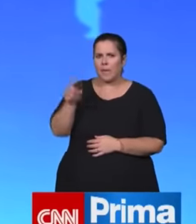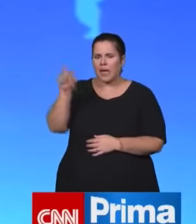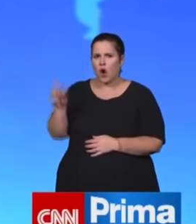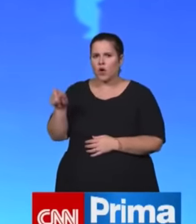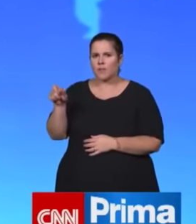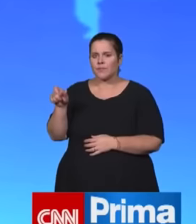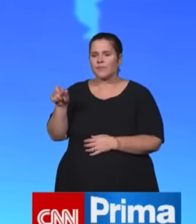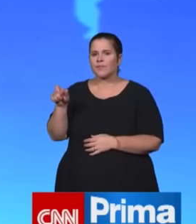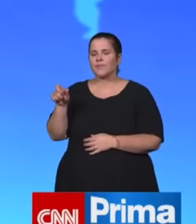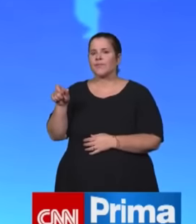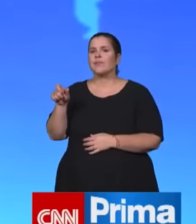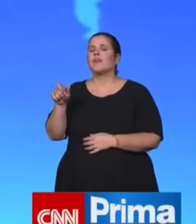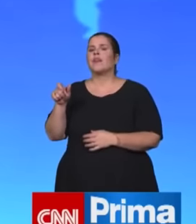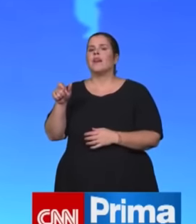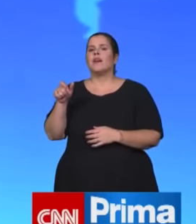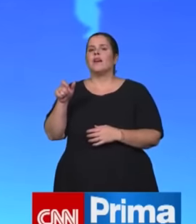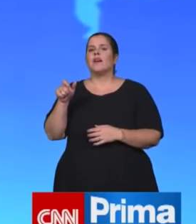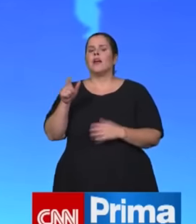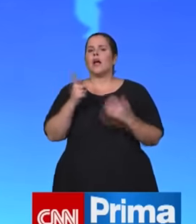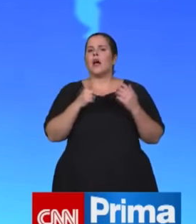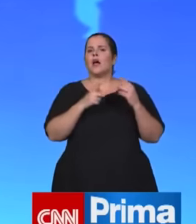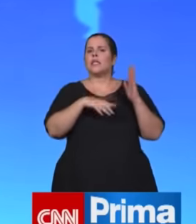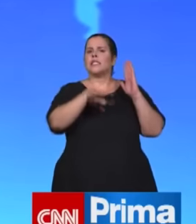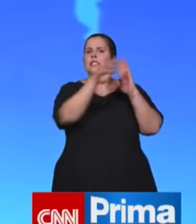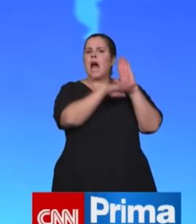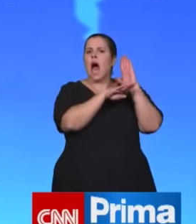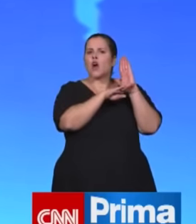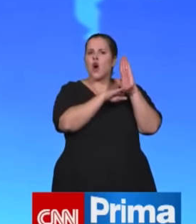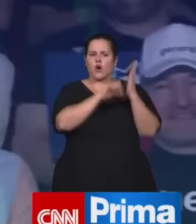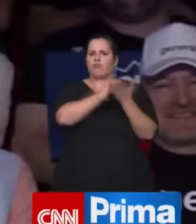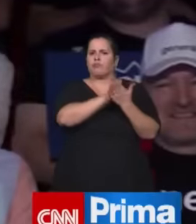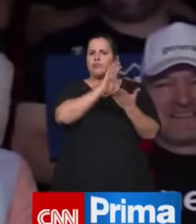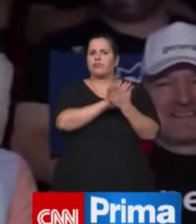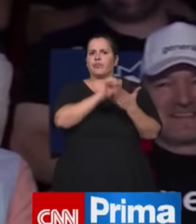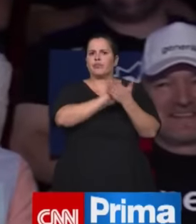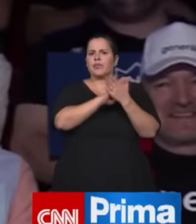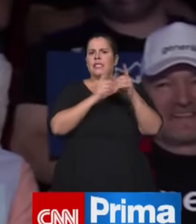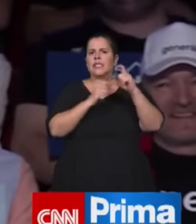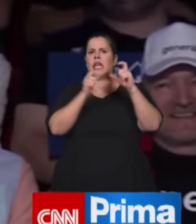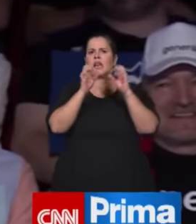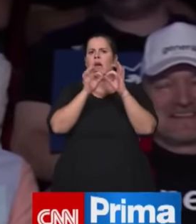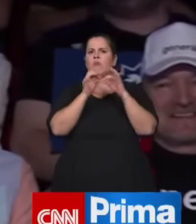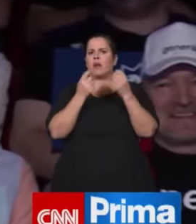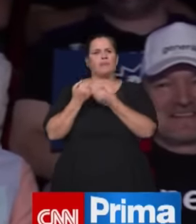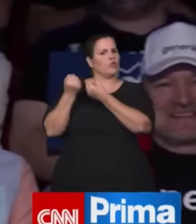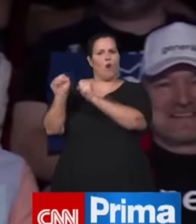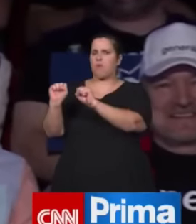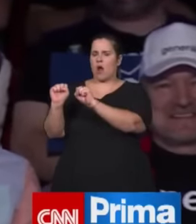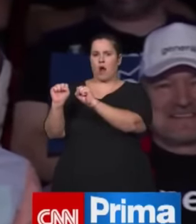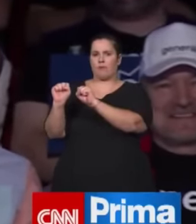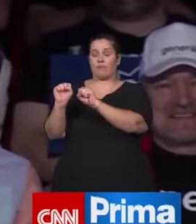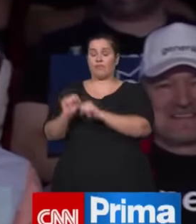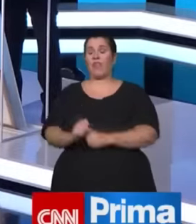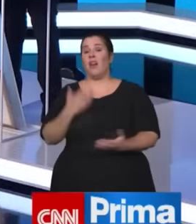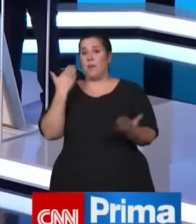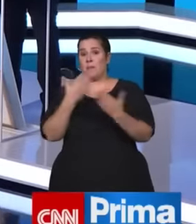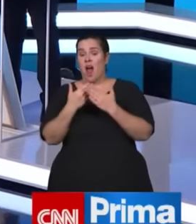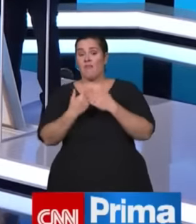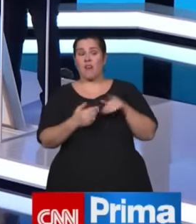na ně se nestahoval lustrační zákon. K minulosti vás nebudou se dostat, byl to prostor grát, když